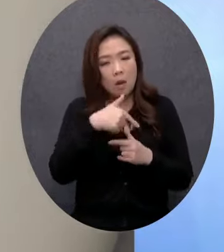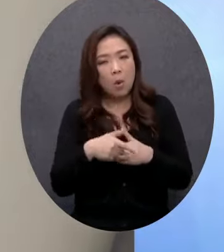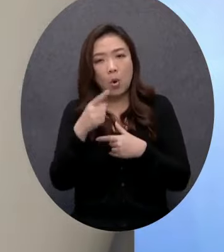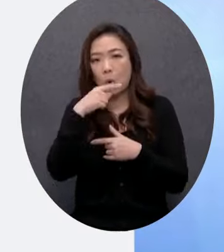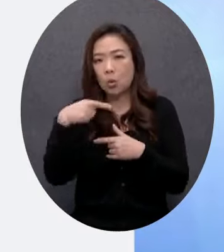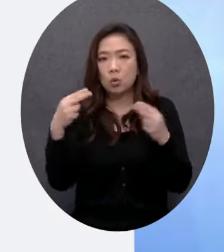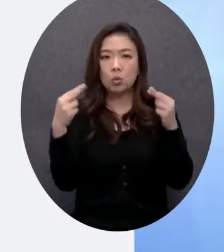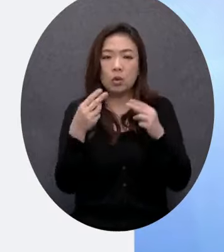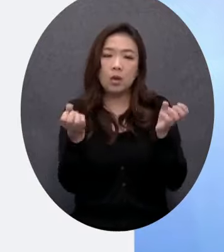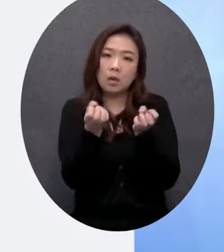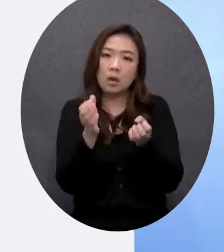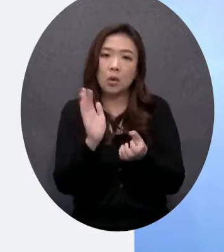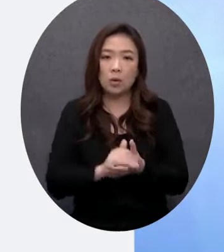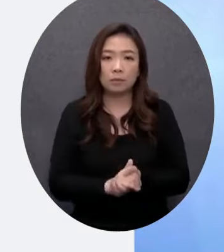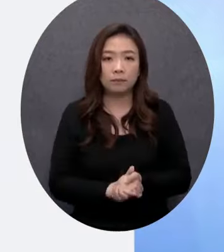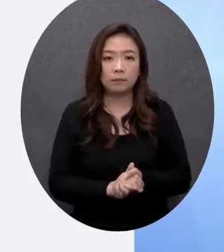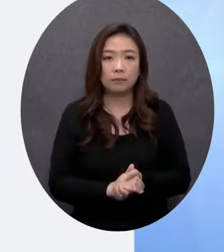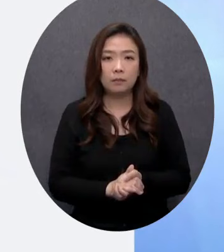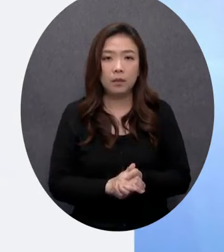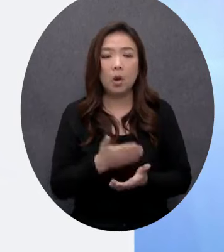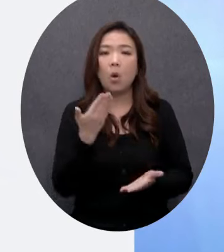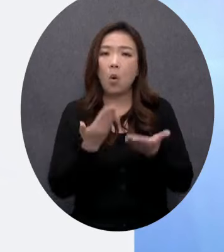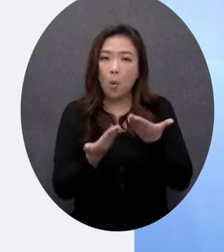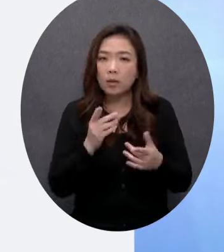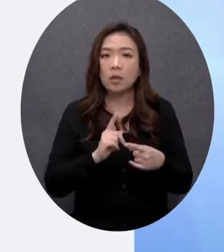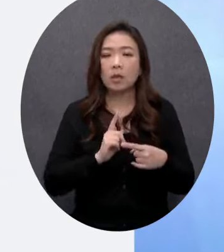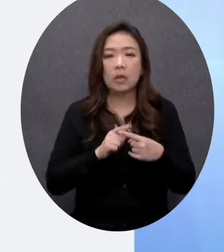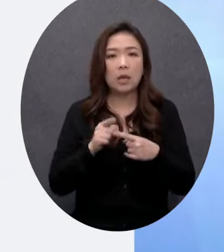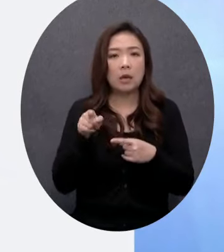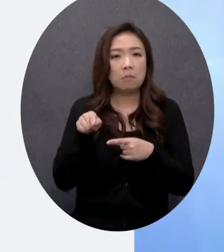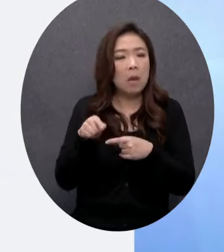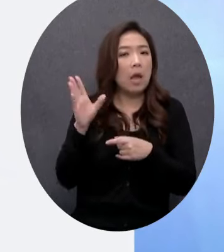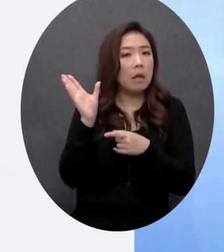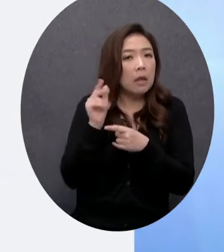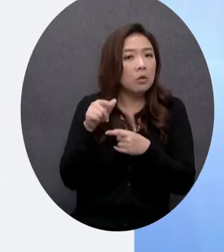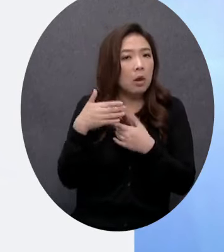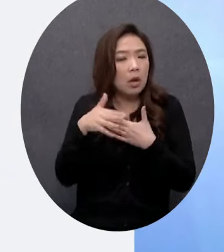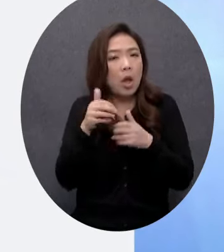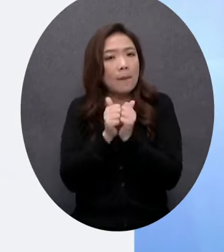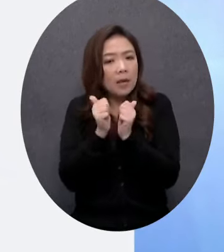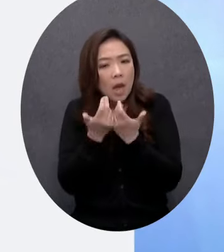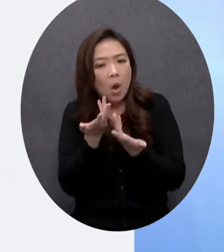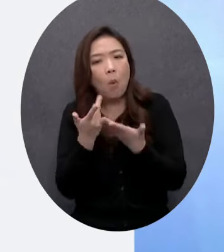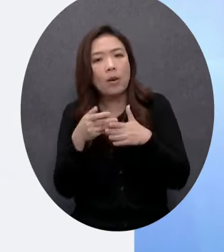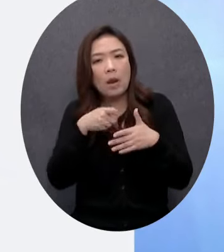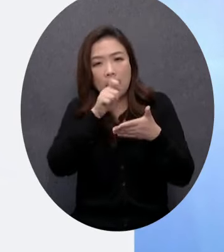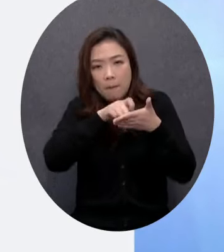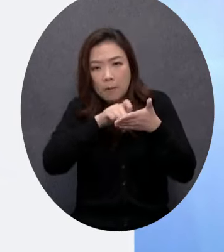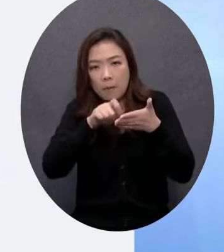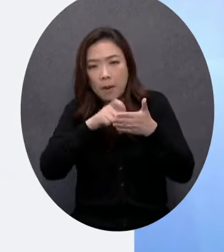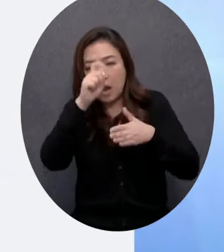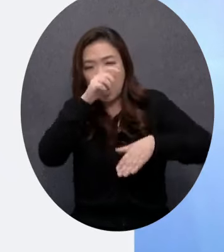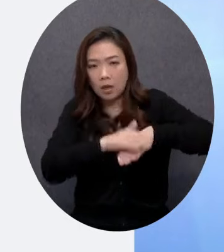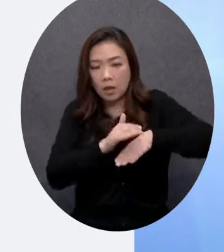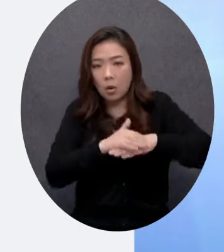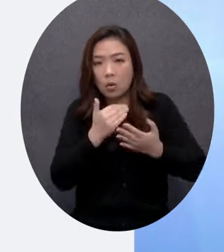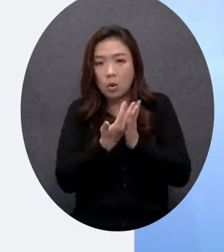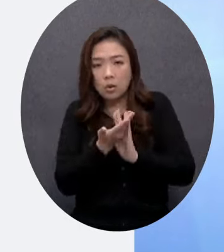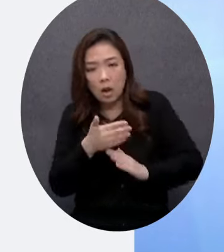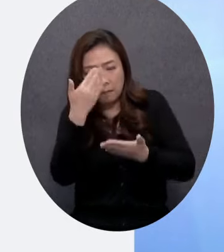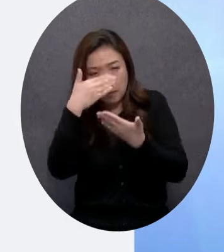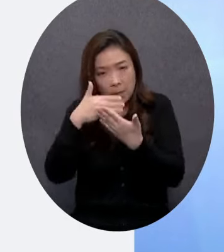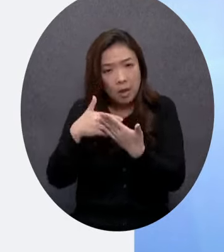对话。 因为他可能纯粹听一些其他朋友所讲，或者可能见一些少少的文字记录，然后他那个理解演绎呢